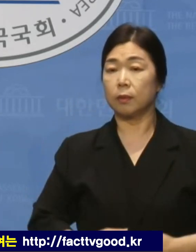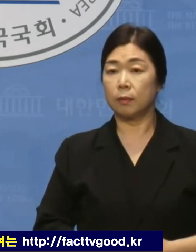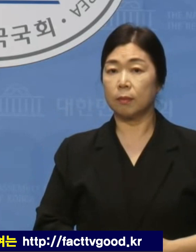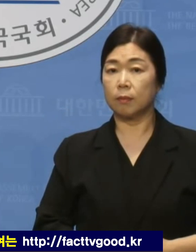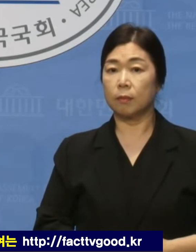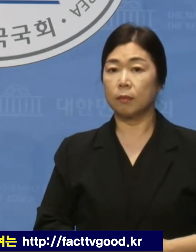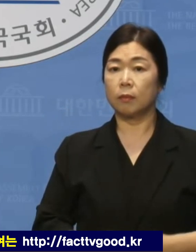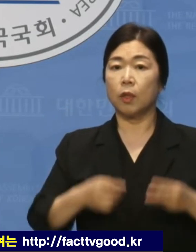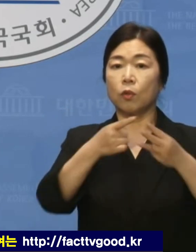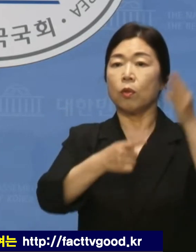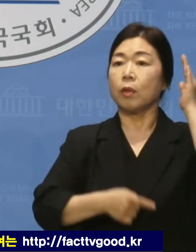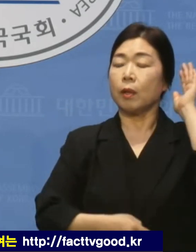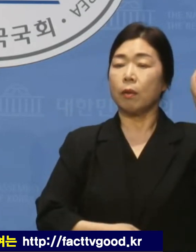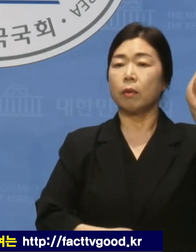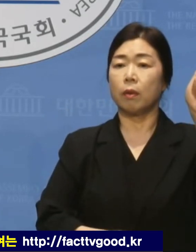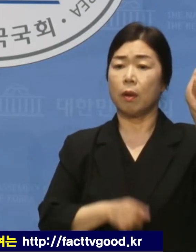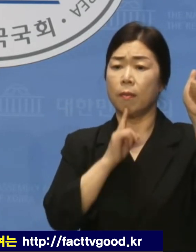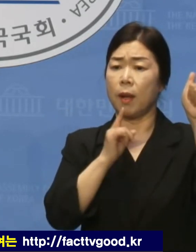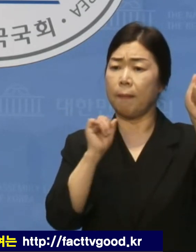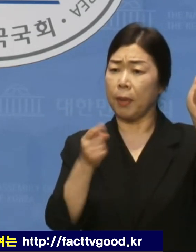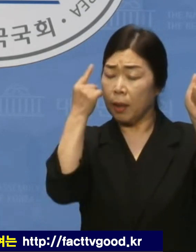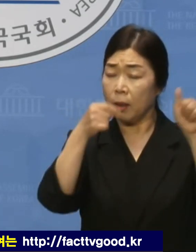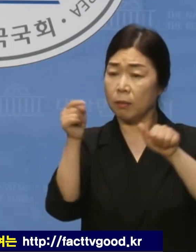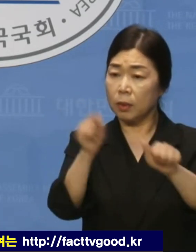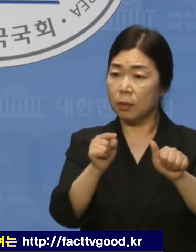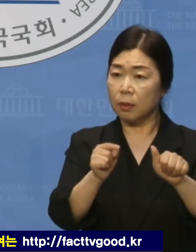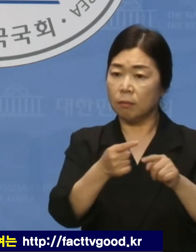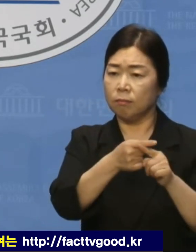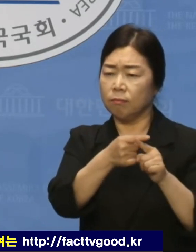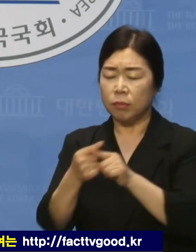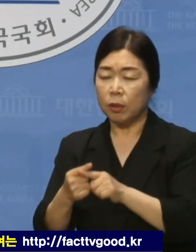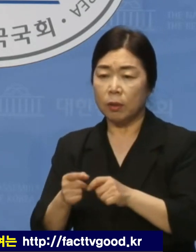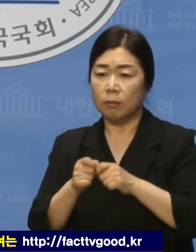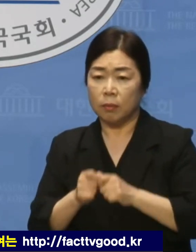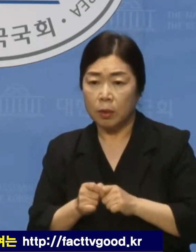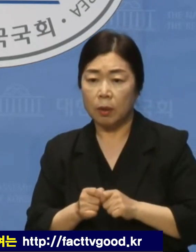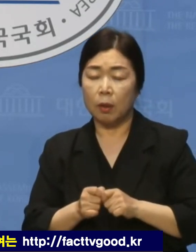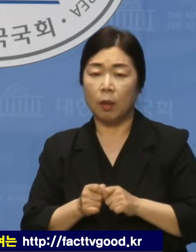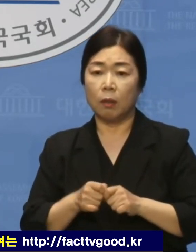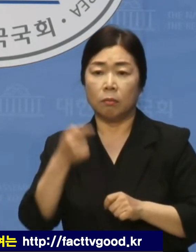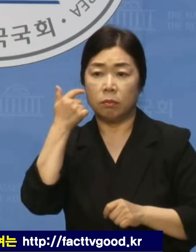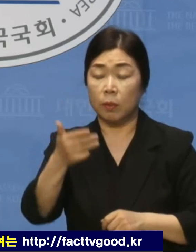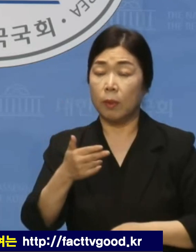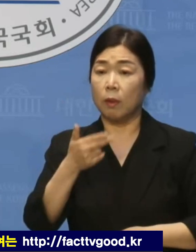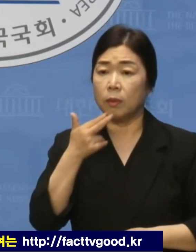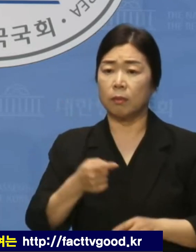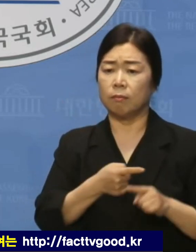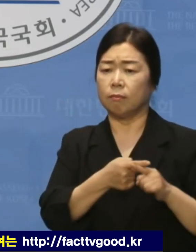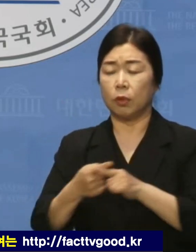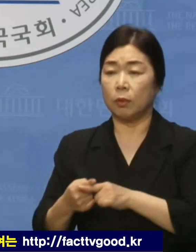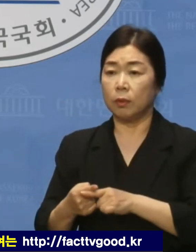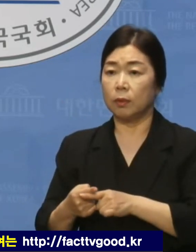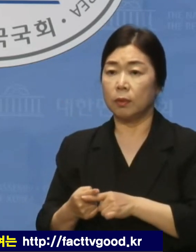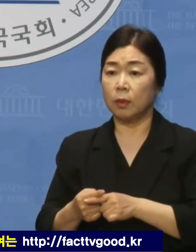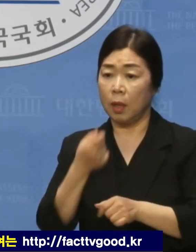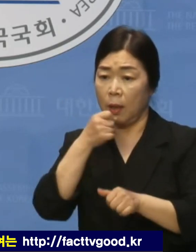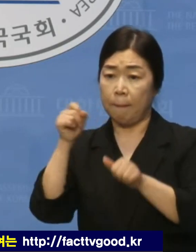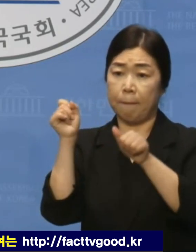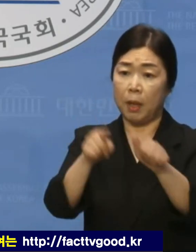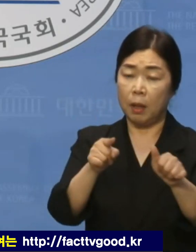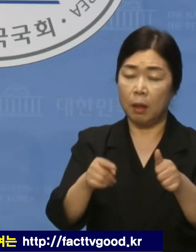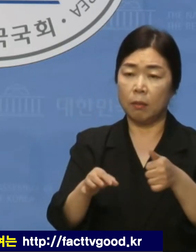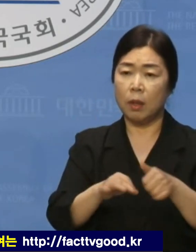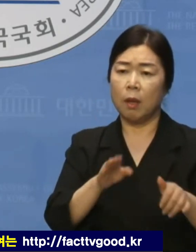윤석열 대통령의 말 한마디면 묻지도 따지지도 않고 사냥감 물듯이